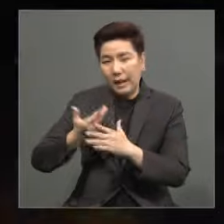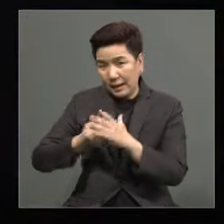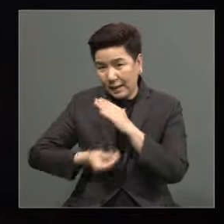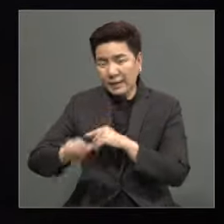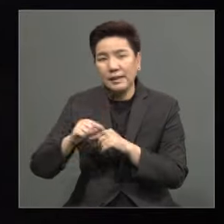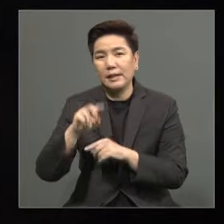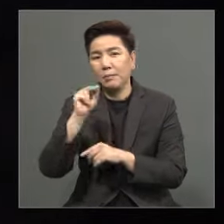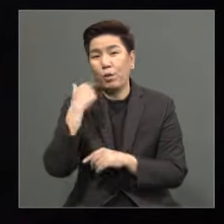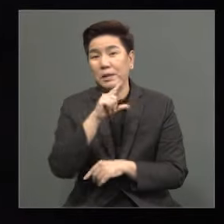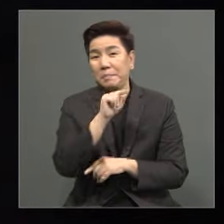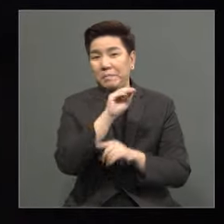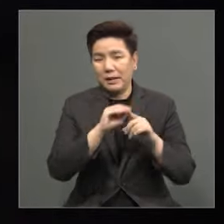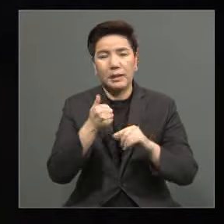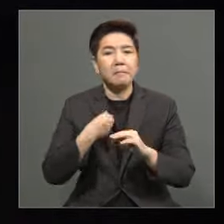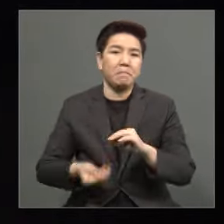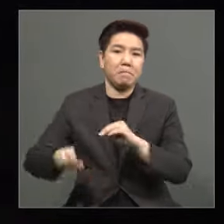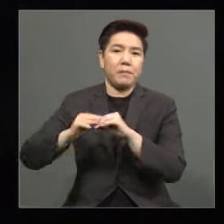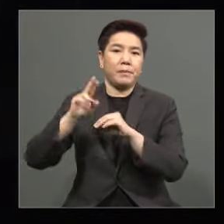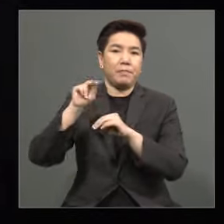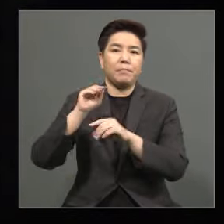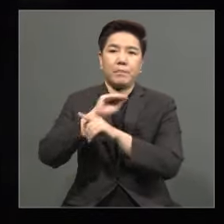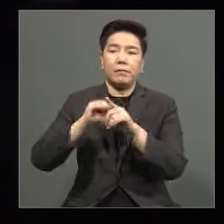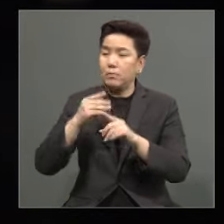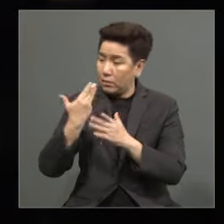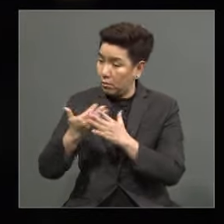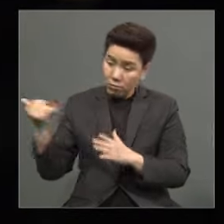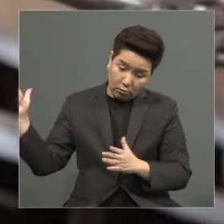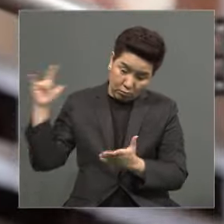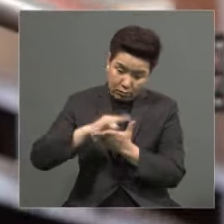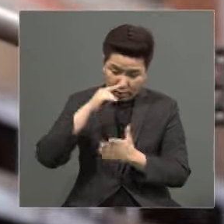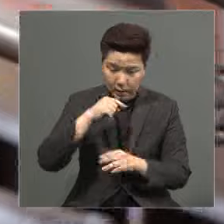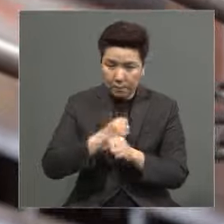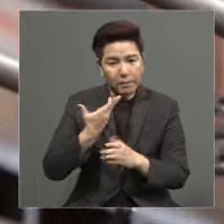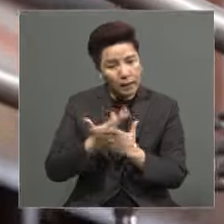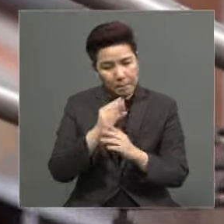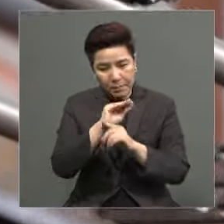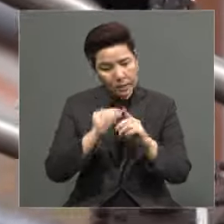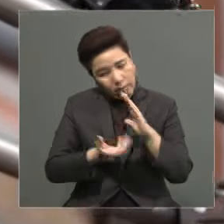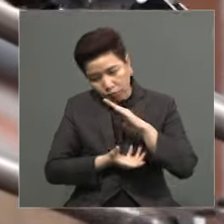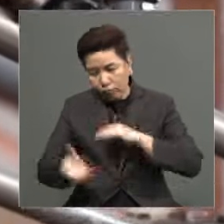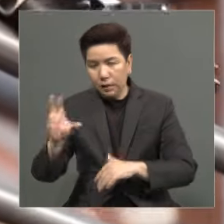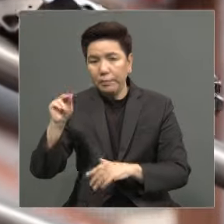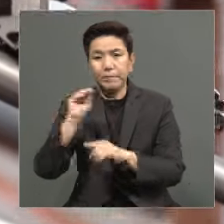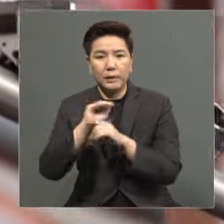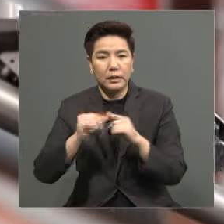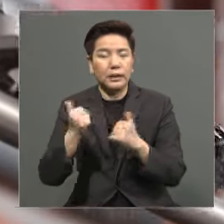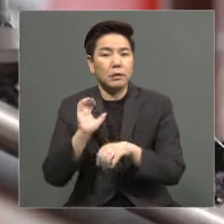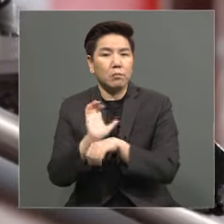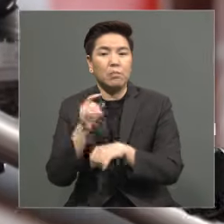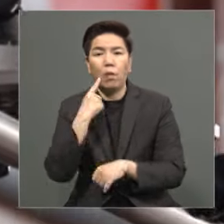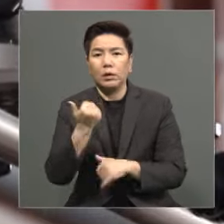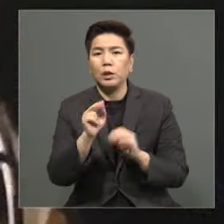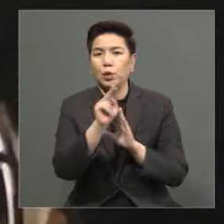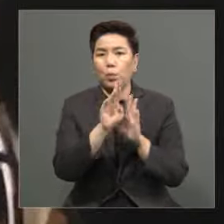เดิม 20%เพื่อส่งเสริมการถ่ายทำภาพยนตร์ต่างประเทศในไทยขณะที่ผู้บริหารบริษัทสร้างภาพยนตร์ชื่นชม